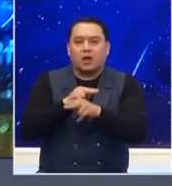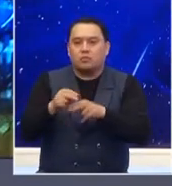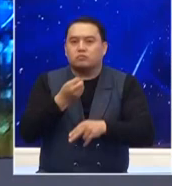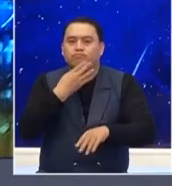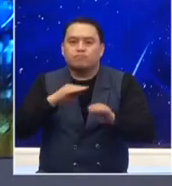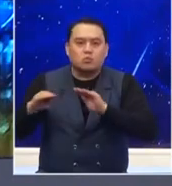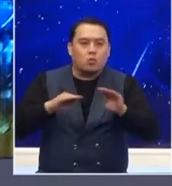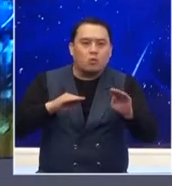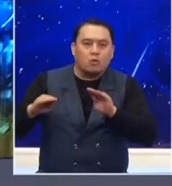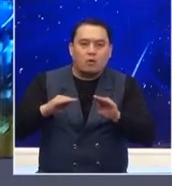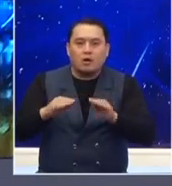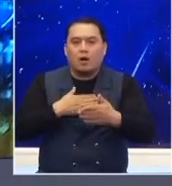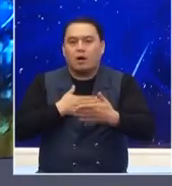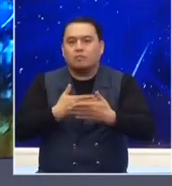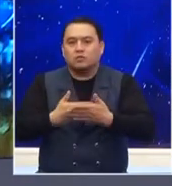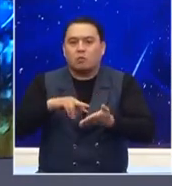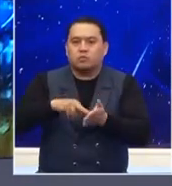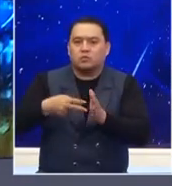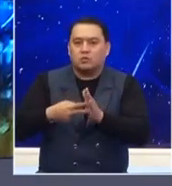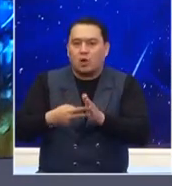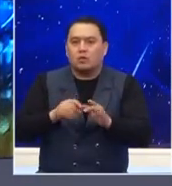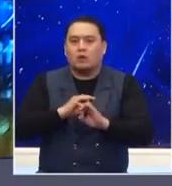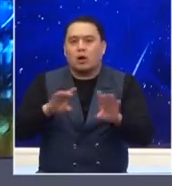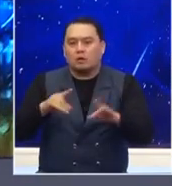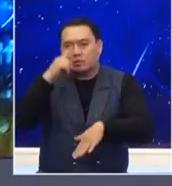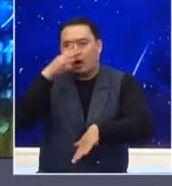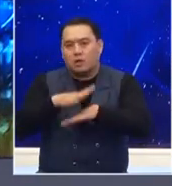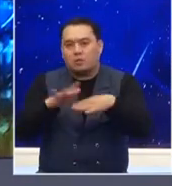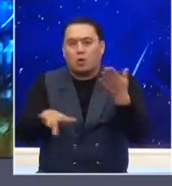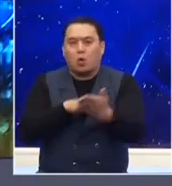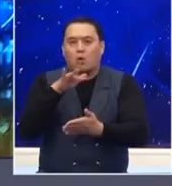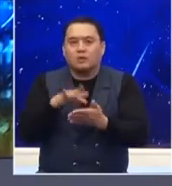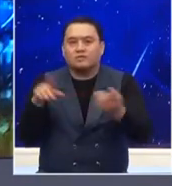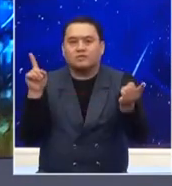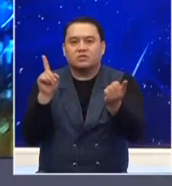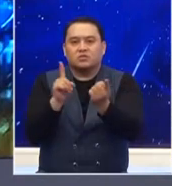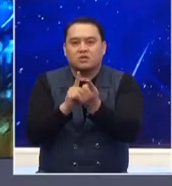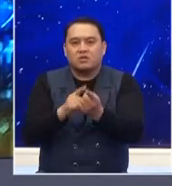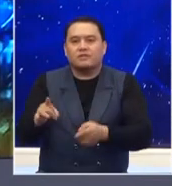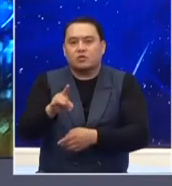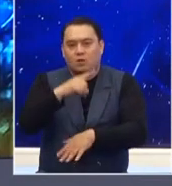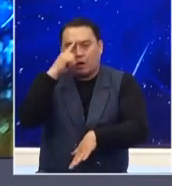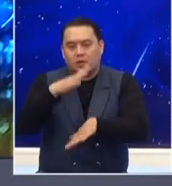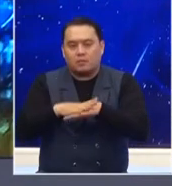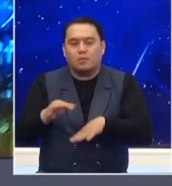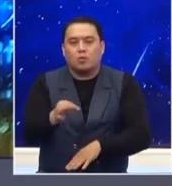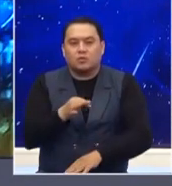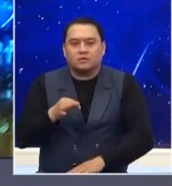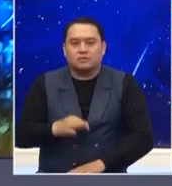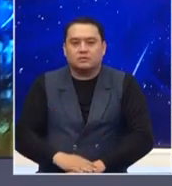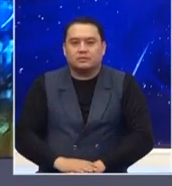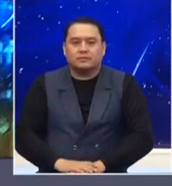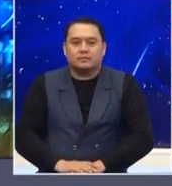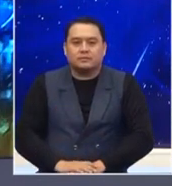и благоустройству. Амбициозными планами поделились акимы городов и районов на встрече с главой региона Амандыком